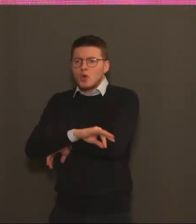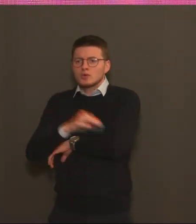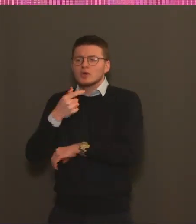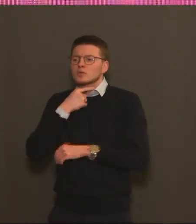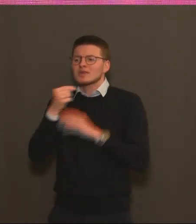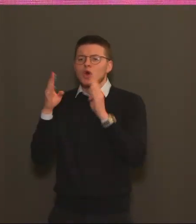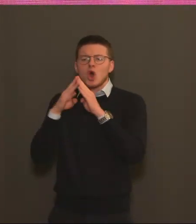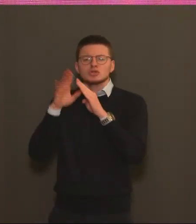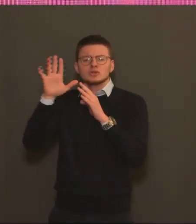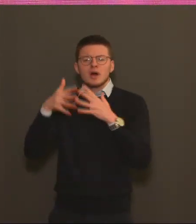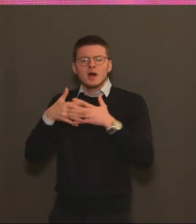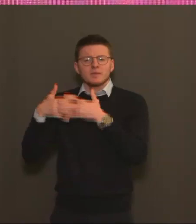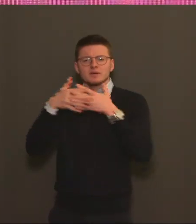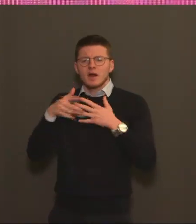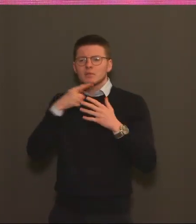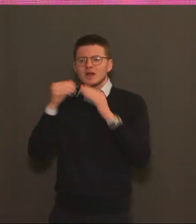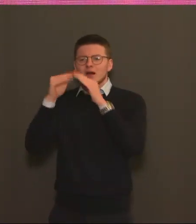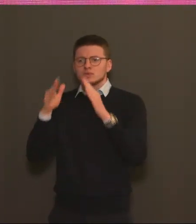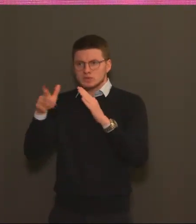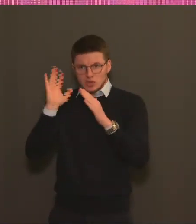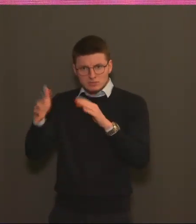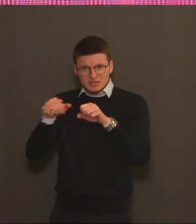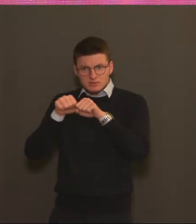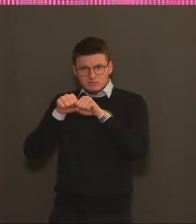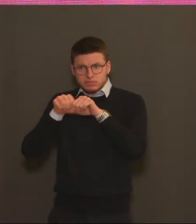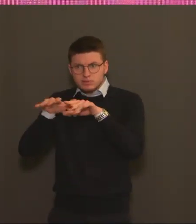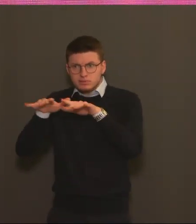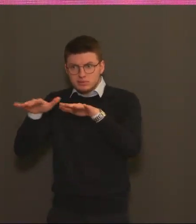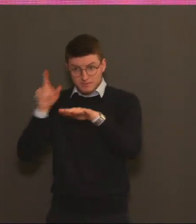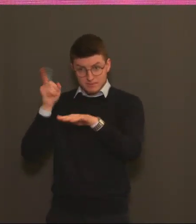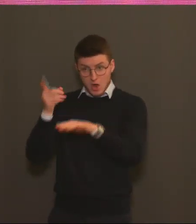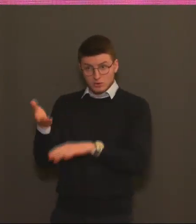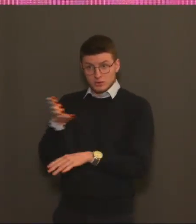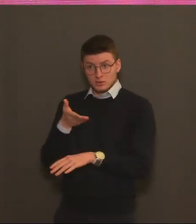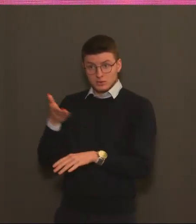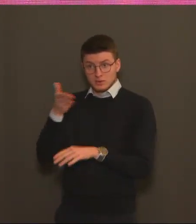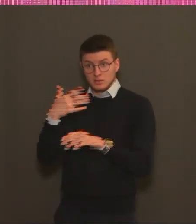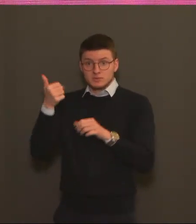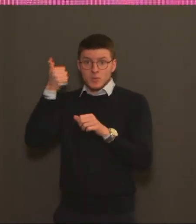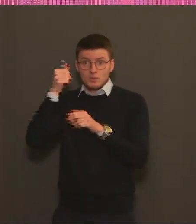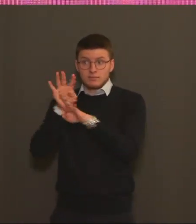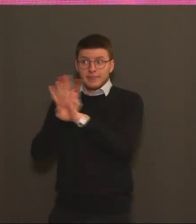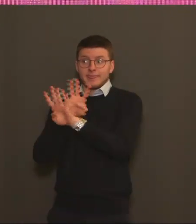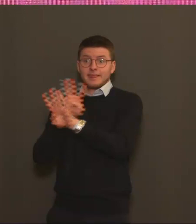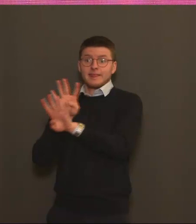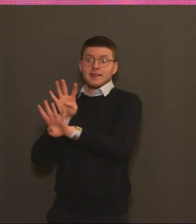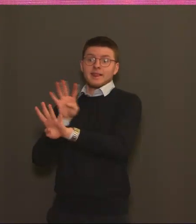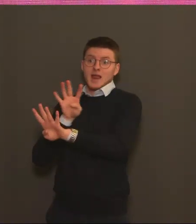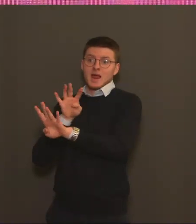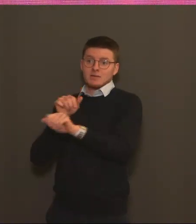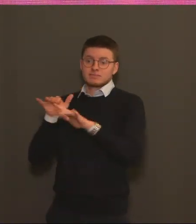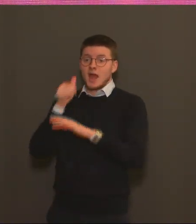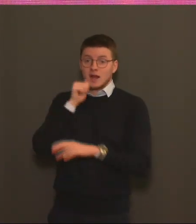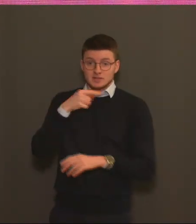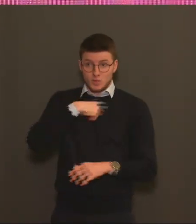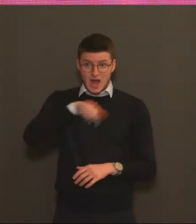Wanneer we dicht bij elkaar zitten of dicht bij elkaar staan bij een gesprek, is het ook buiten perfect